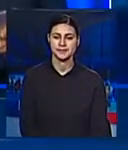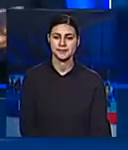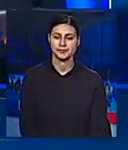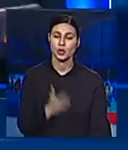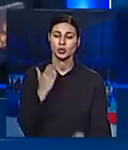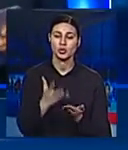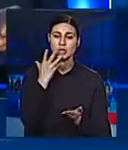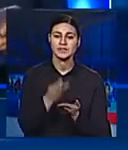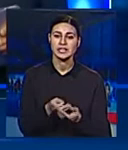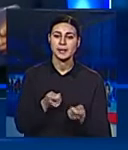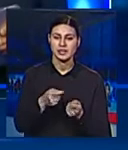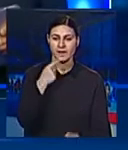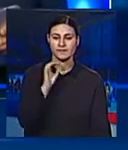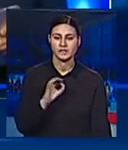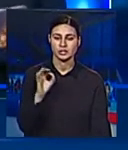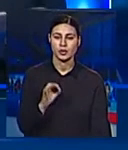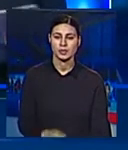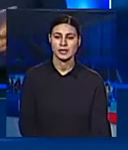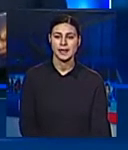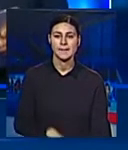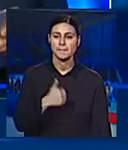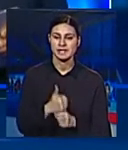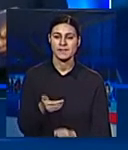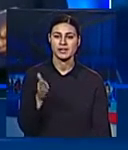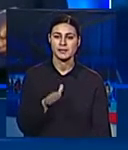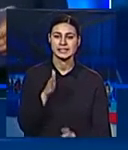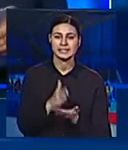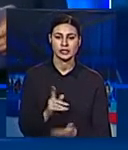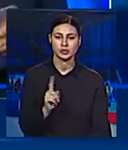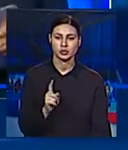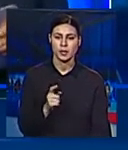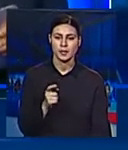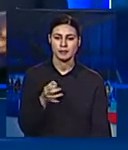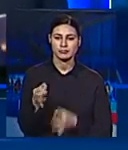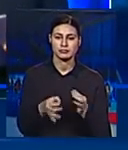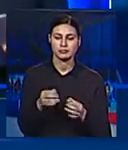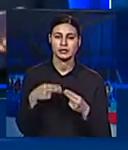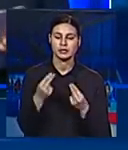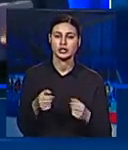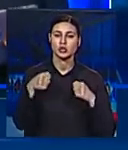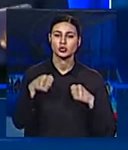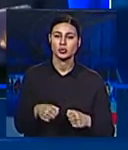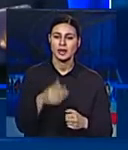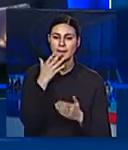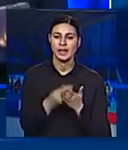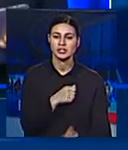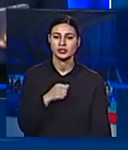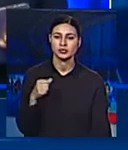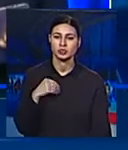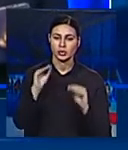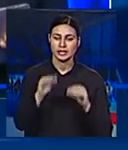თუ თვითმმართველობებზე ვისაუბრებთ, მთავარი მაინც არის ის, რომ ცალკეულ ერთეულებს მიეცეს უფლება თავად